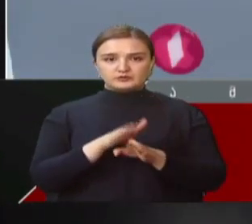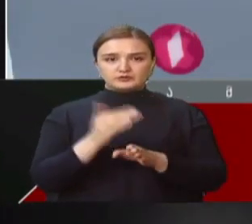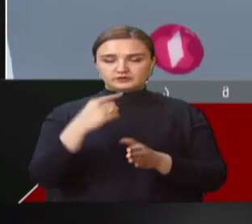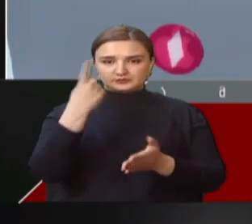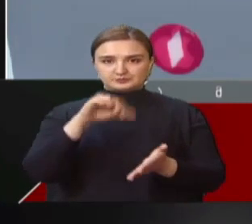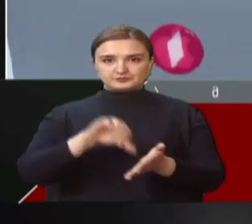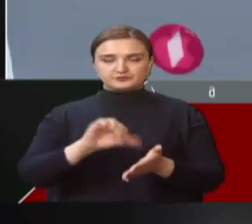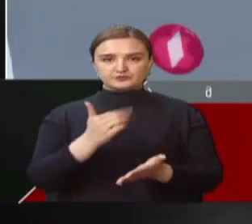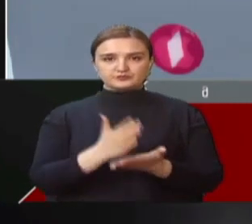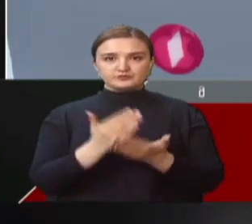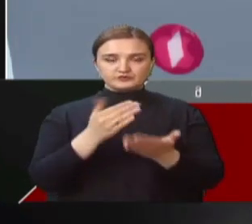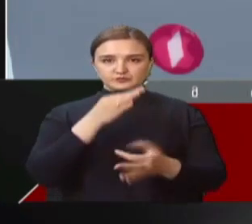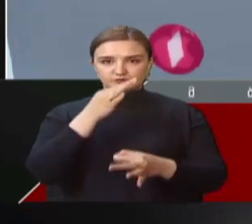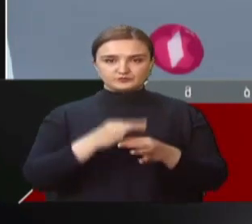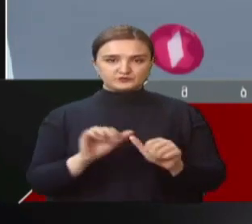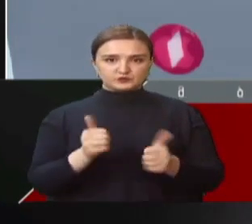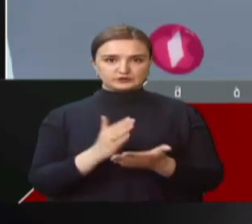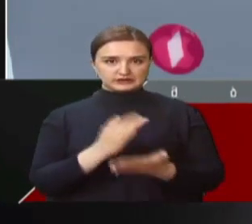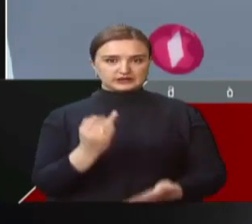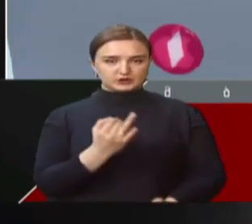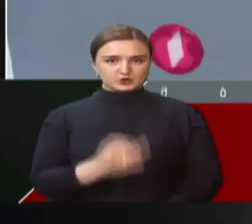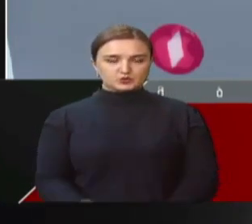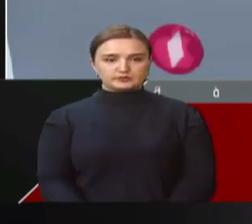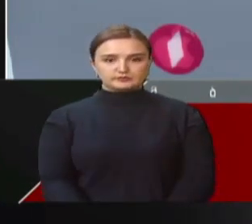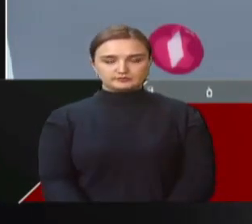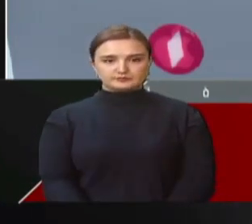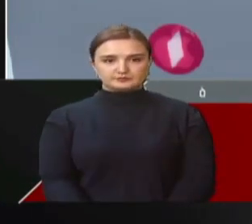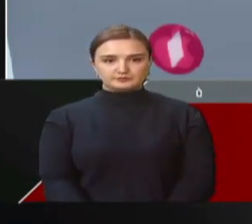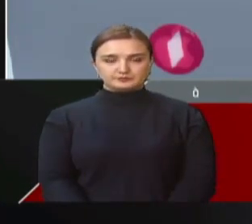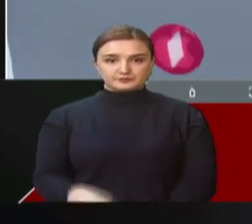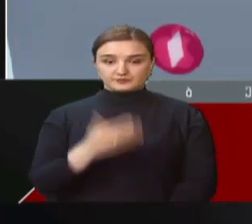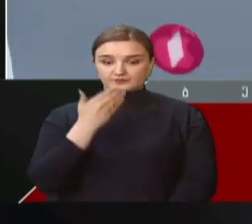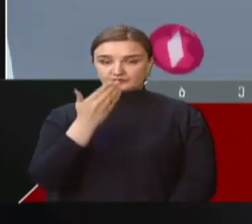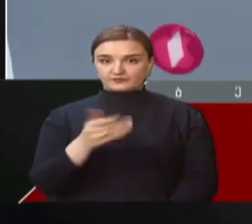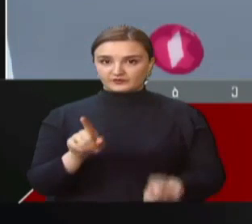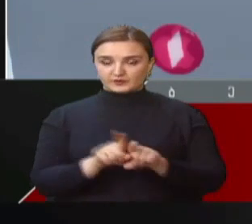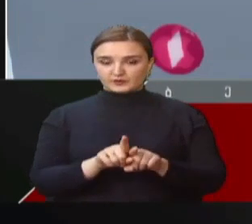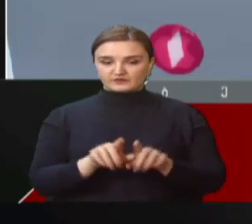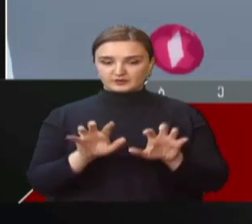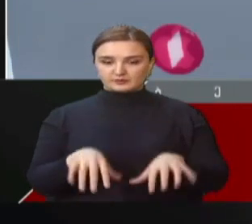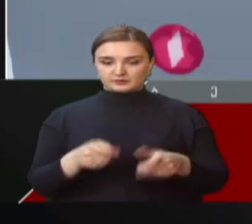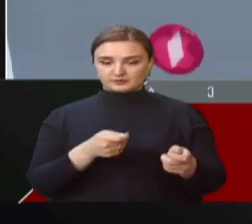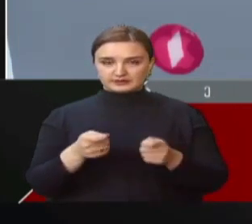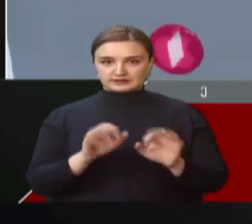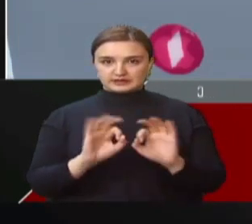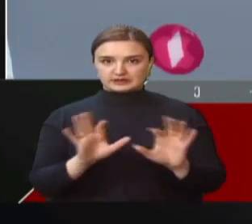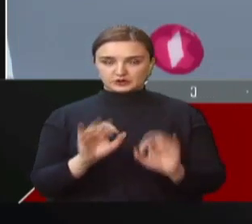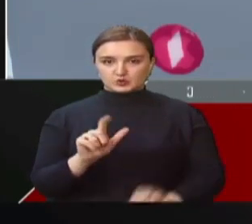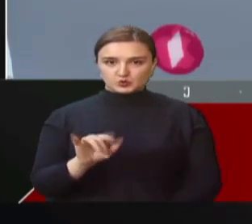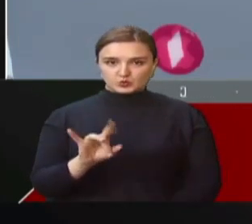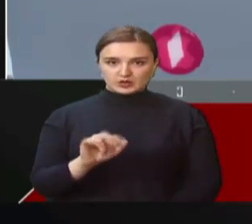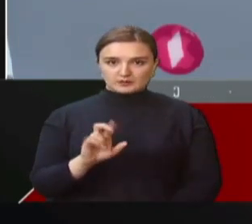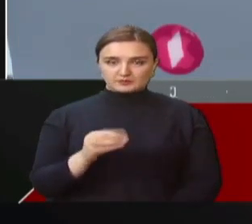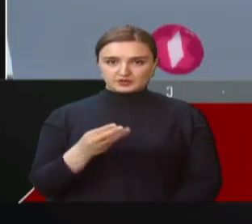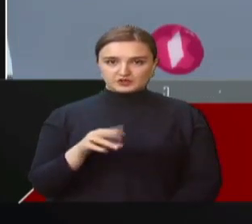თქვენი როლი როგორია და თქვენი პასუხისგებლობა საინტერესოა ამ კონტექსტში შეგეკითხებით ასევე პრეზიდენტის განცხადების შესახებ სალომე